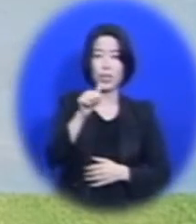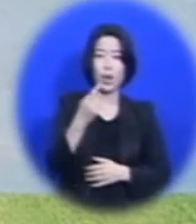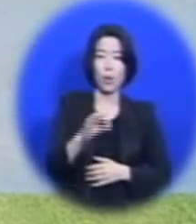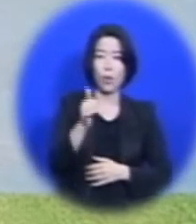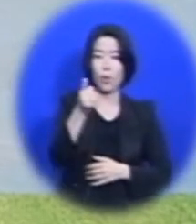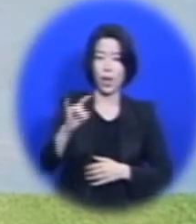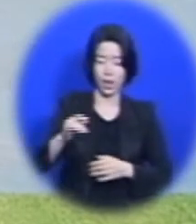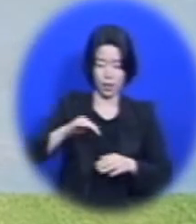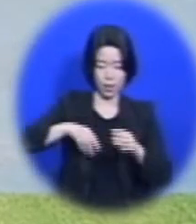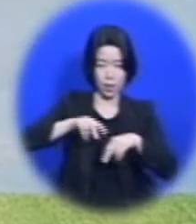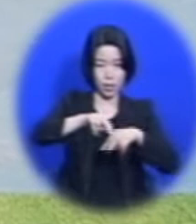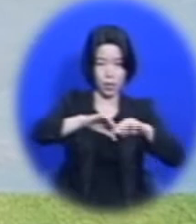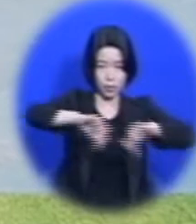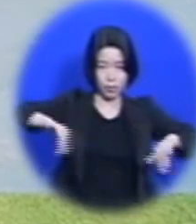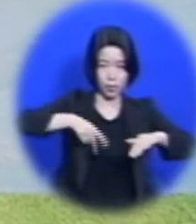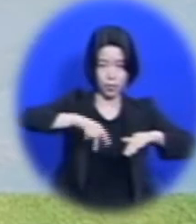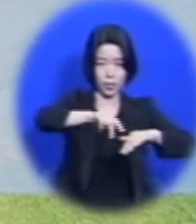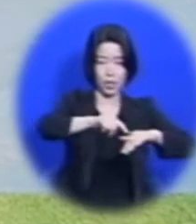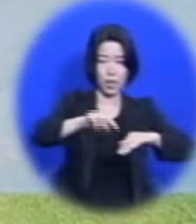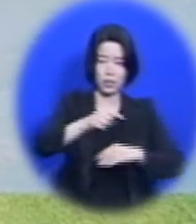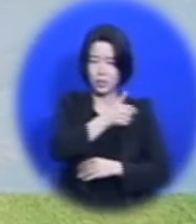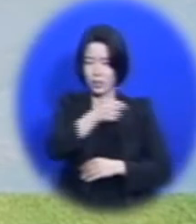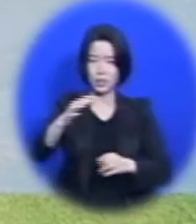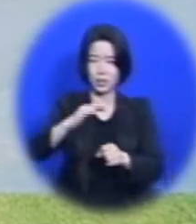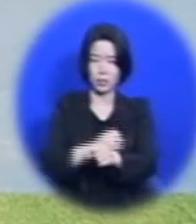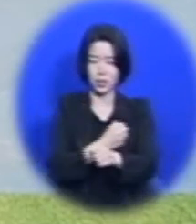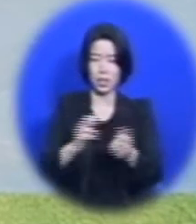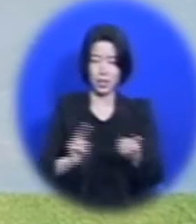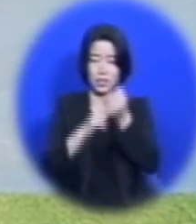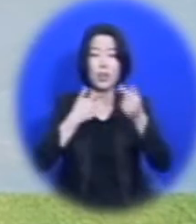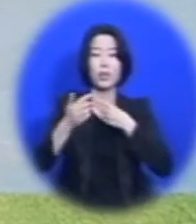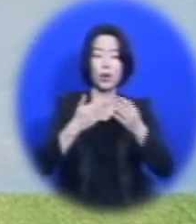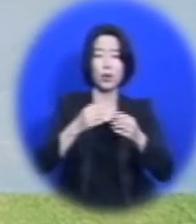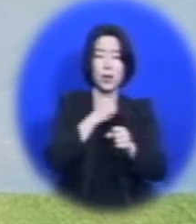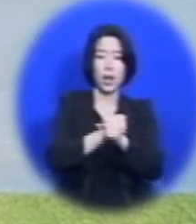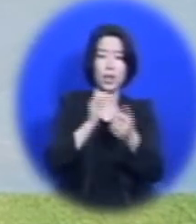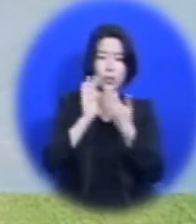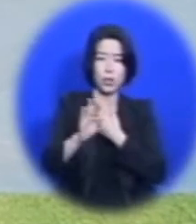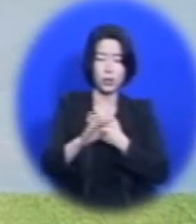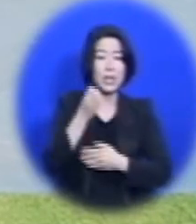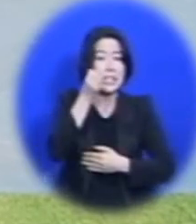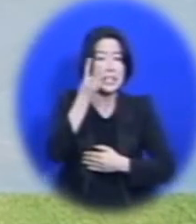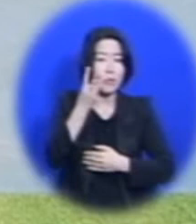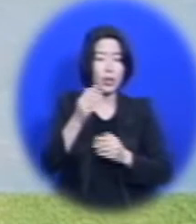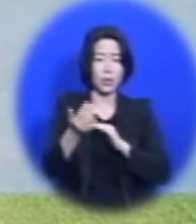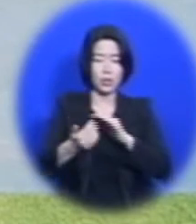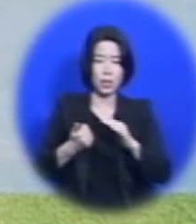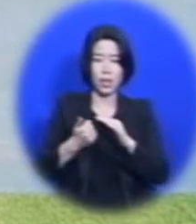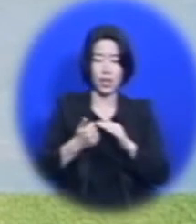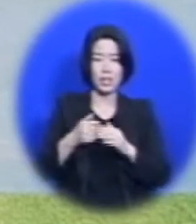건넜습니다. 그 엄청난 기적을 경험하고도 그들은 결국 3개월 못 돼서 금송아지를 만들게